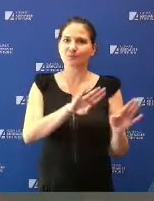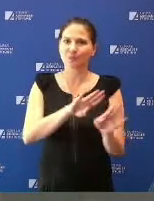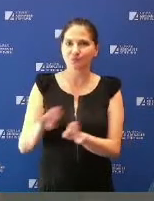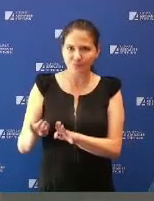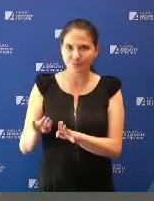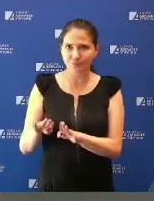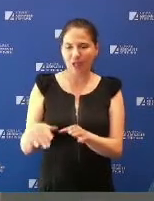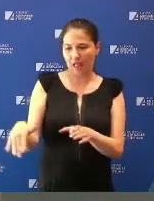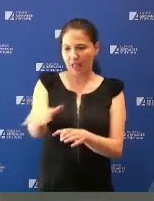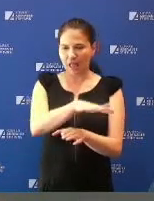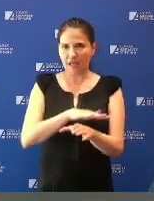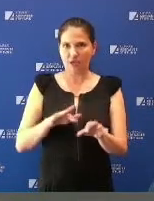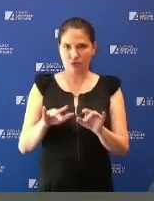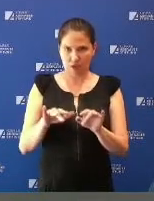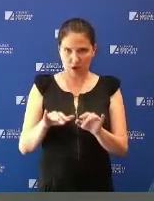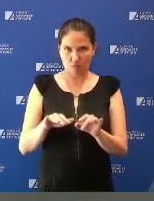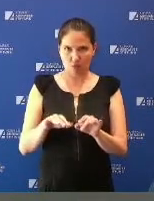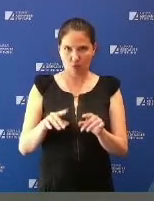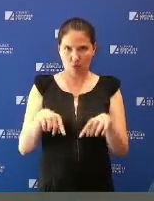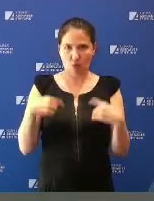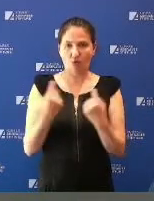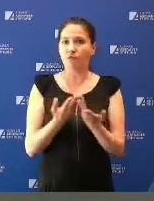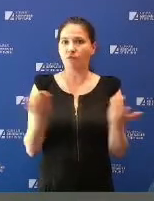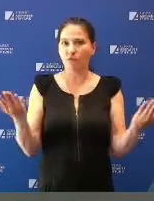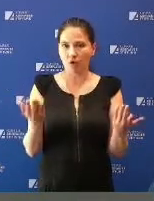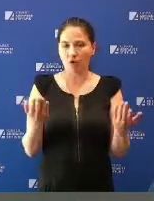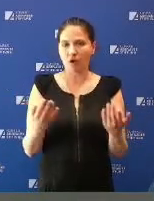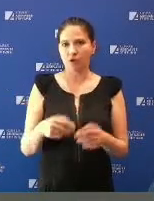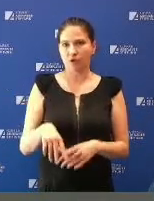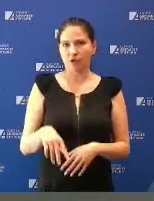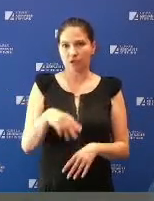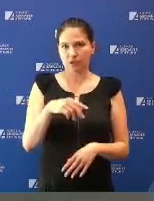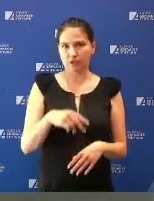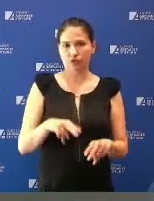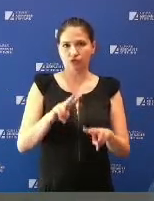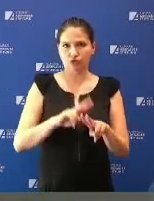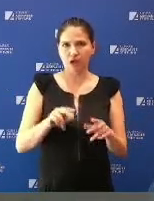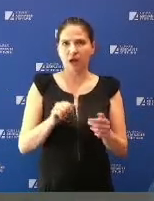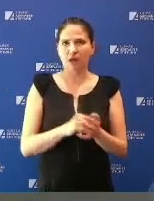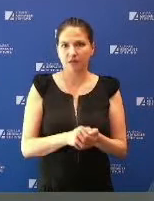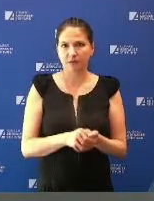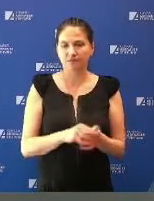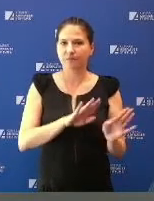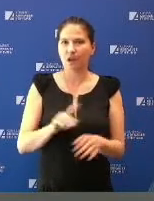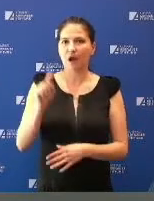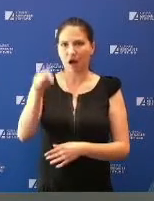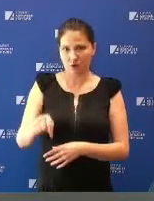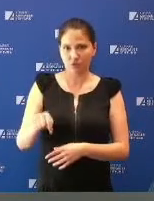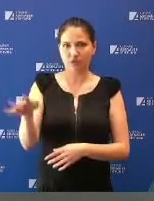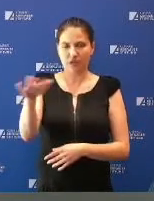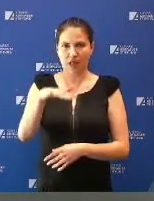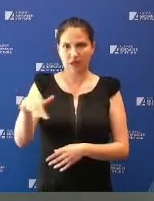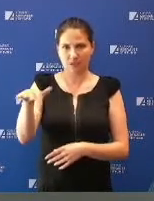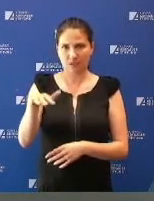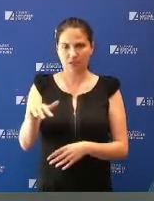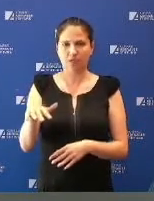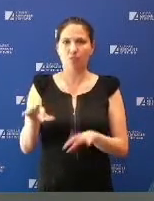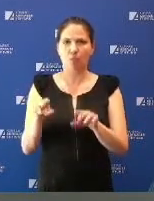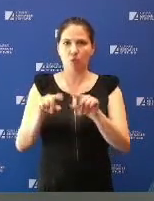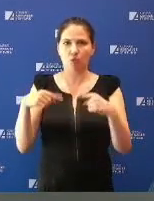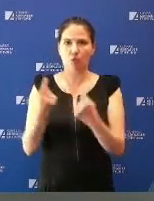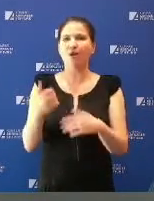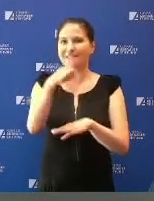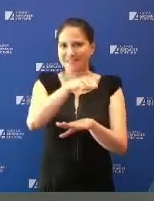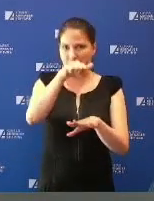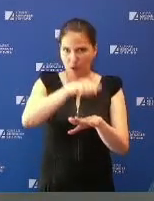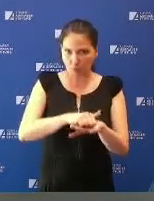Regionalbüro in Stuttgart mit von der Partie sein. Unser Auslandsbüro in Singapur